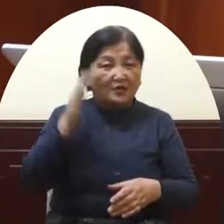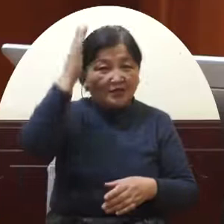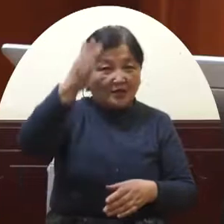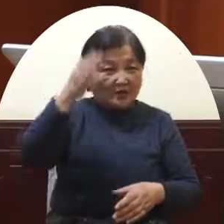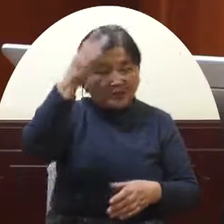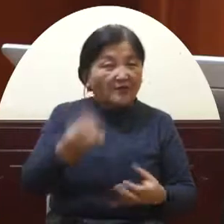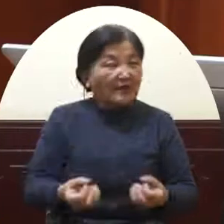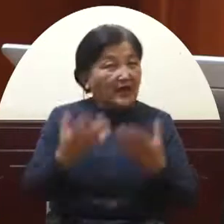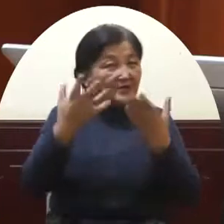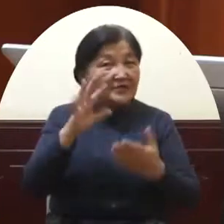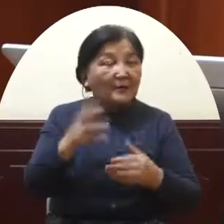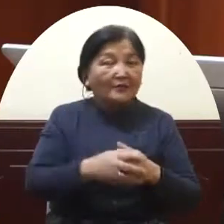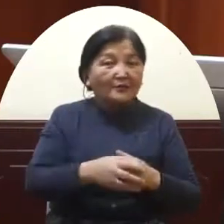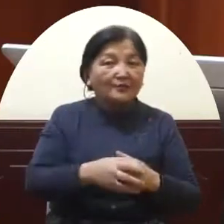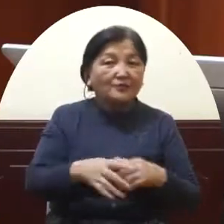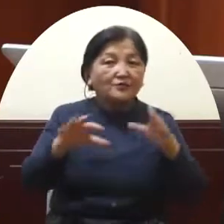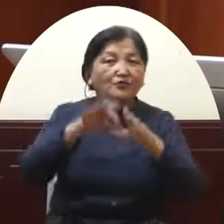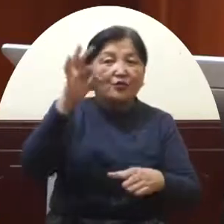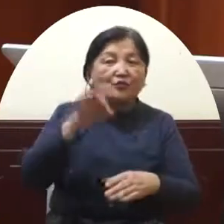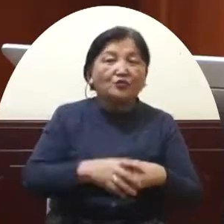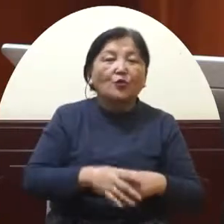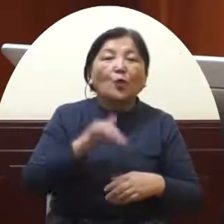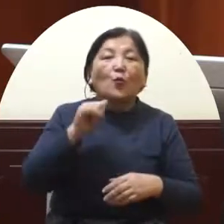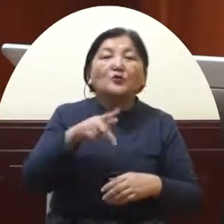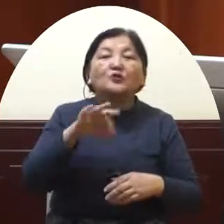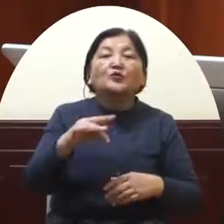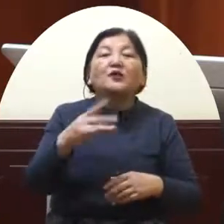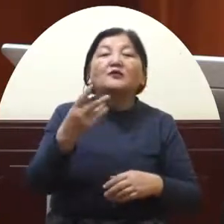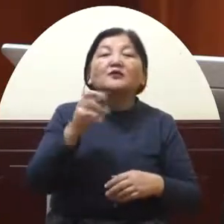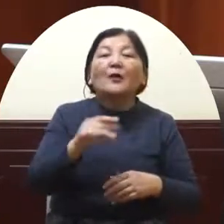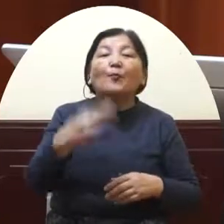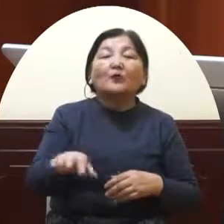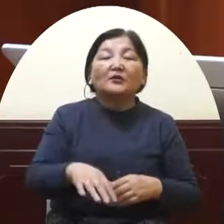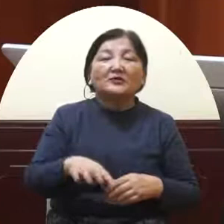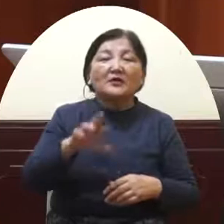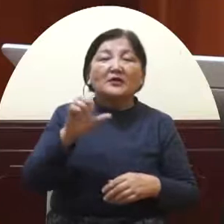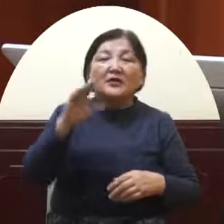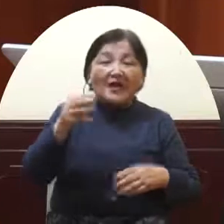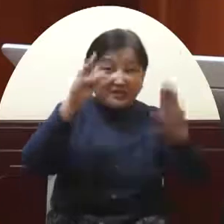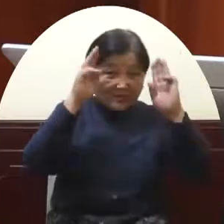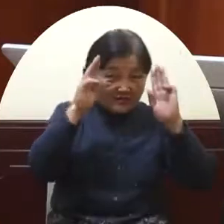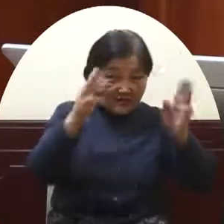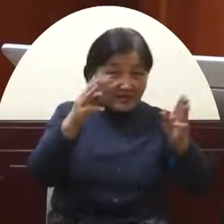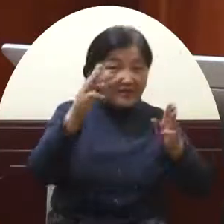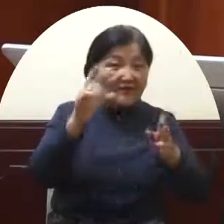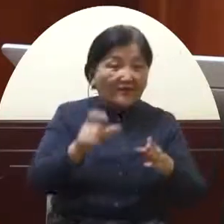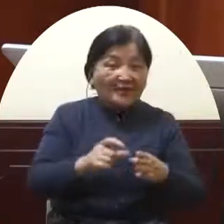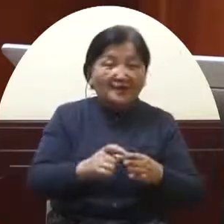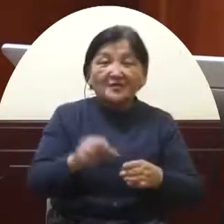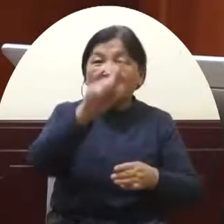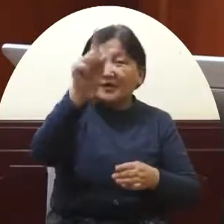байна. Сонгогчид улс төрийн намуудаас яагаад энэ асуудлыг яаж шийдэх гэж байгаа юм бэ гэдгийг асууж сурна гэдэгт итгэж